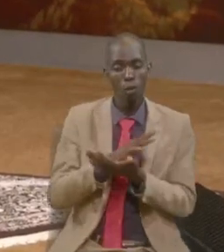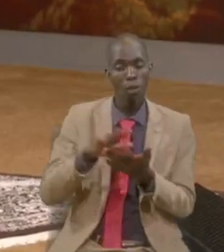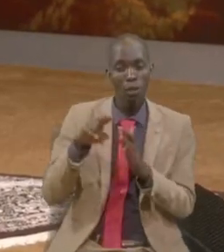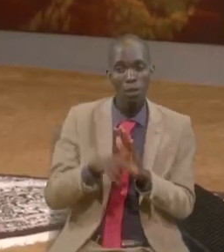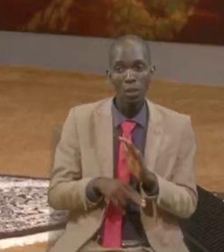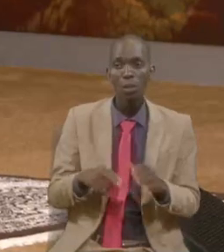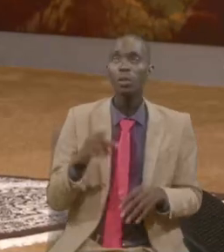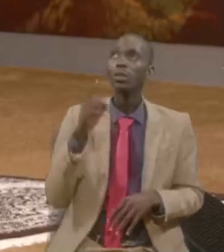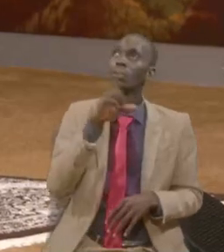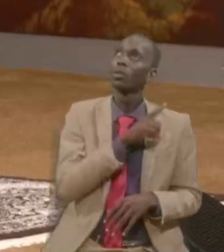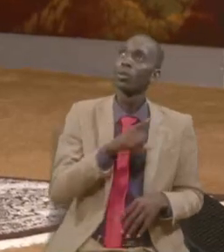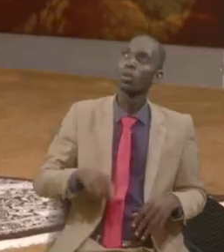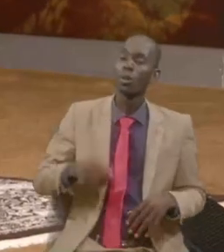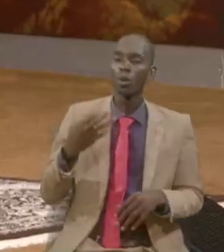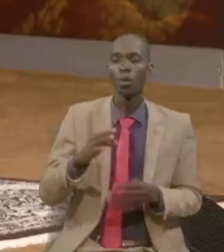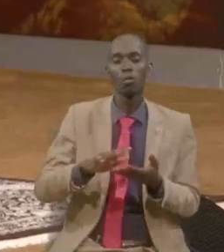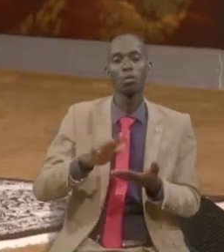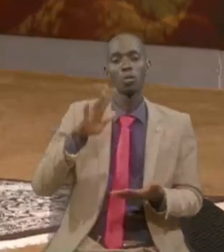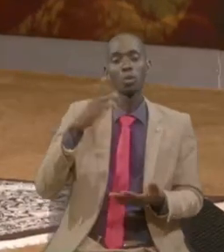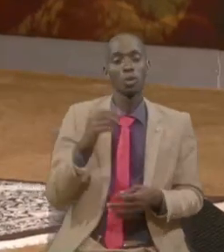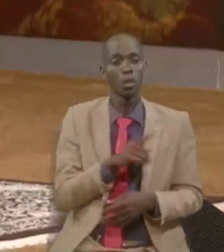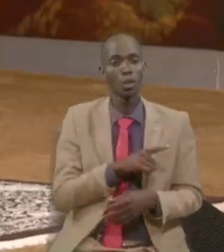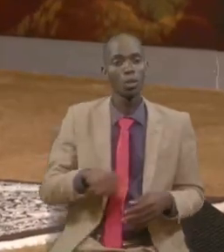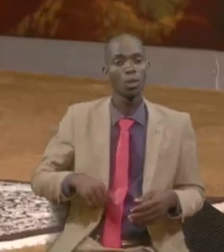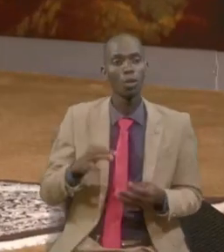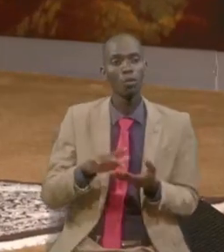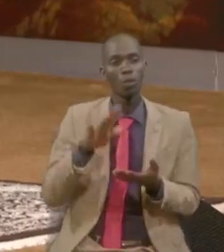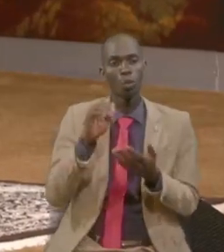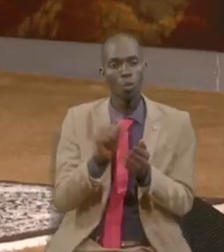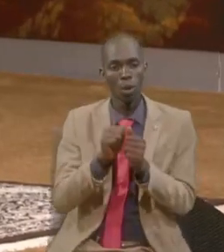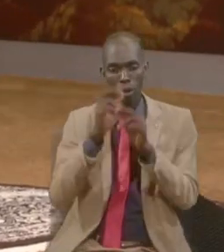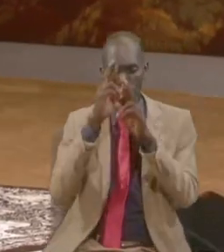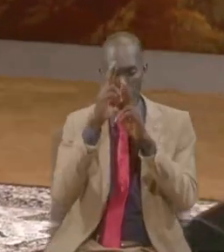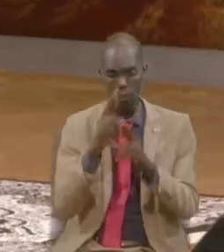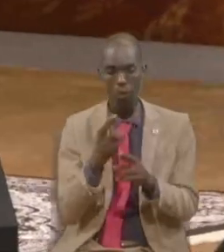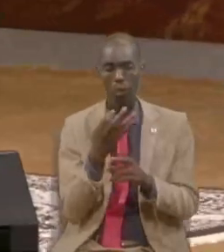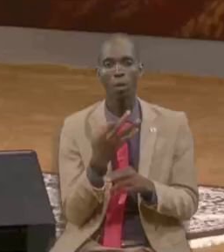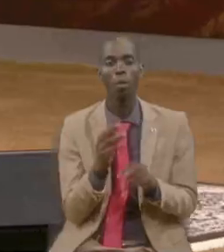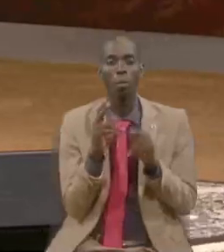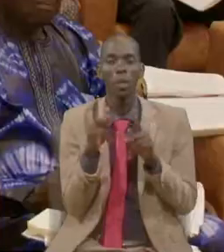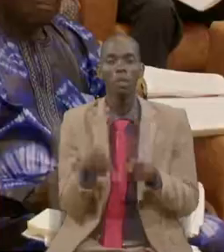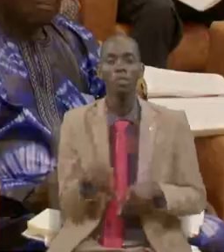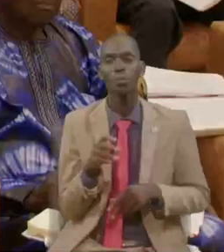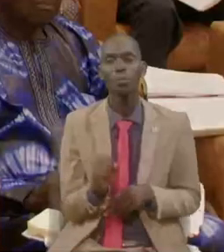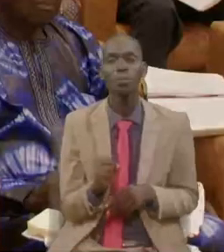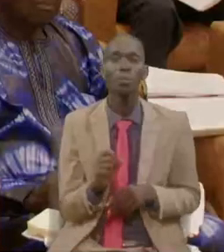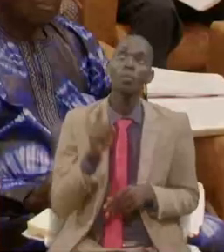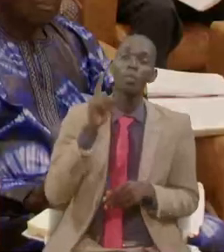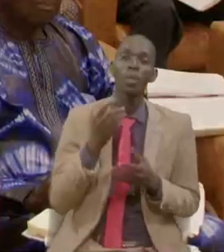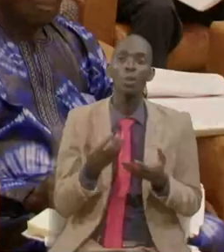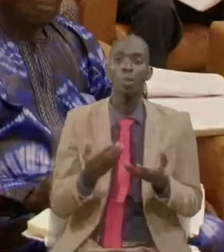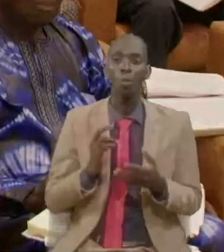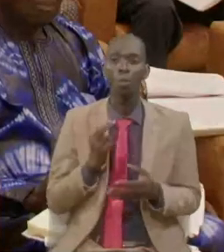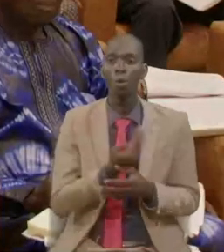Seigneur du pieux, il est le Seigneur de la gloire. Le glorieux Seigneur Jésus-Christ soit exempt de toute acception